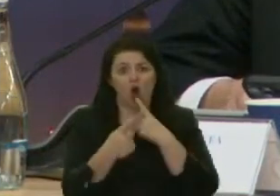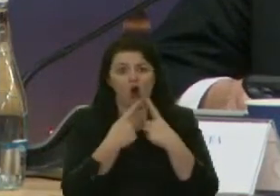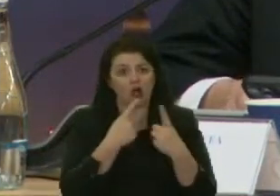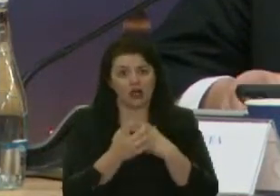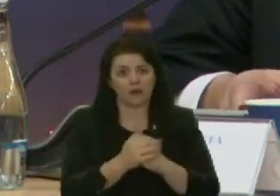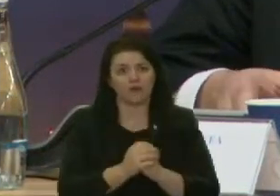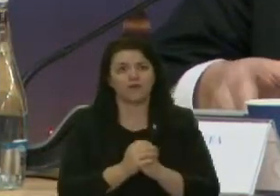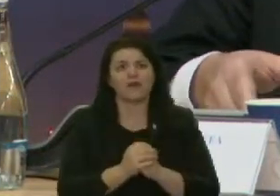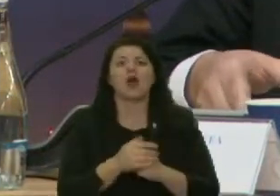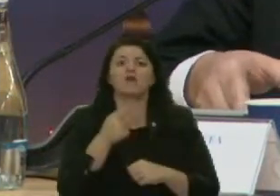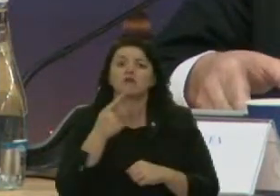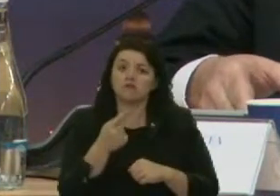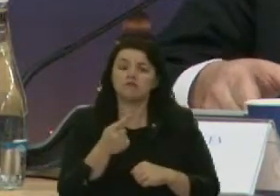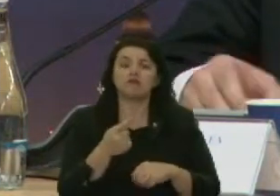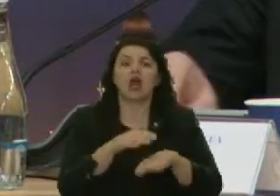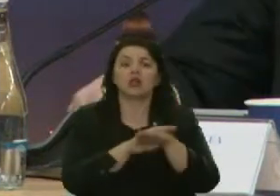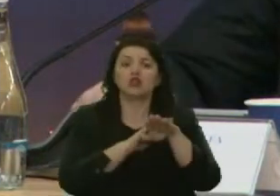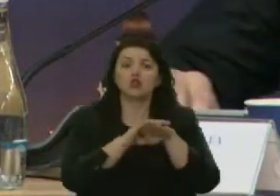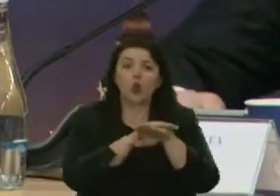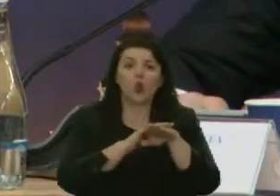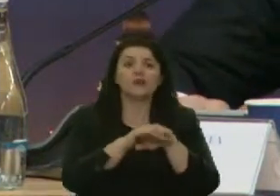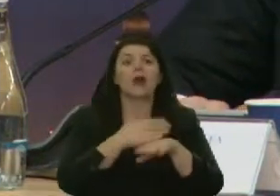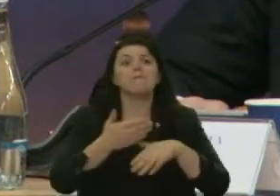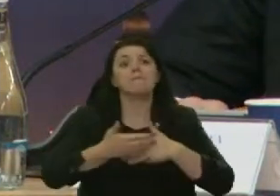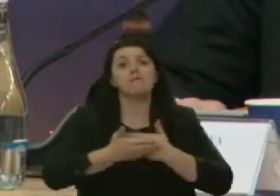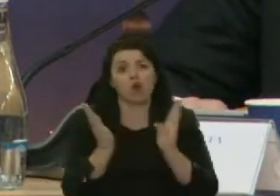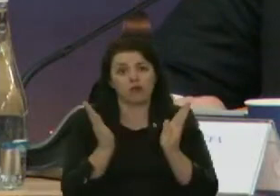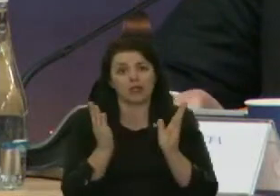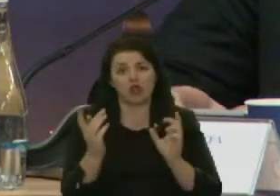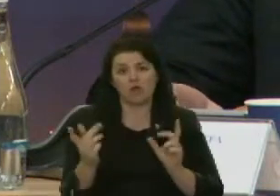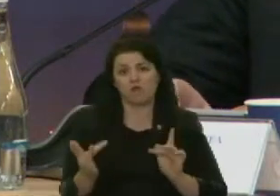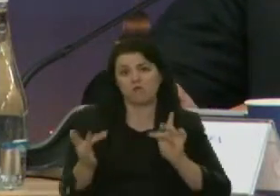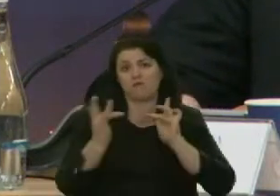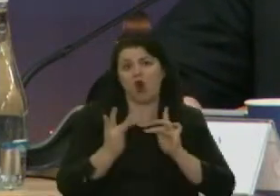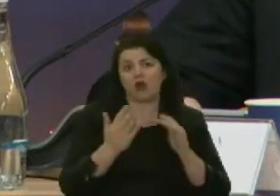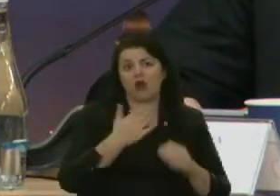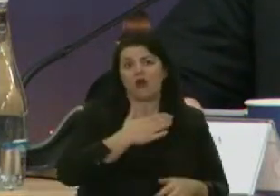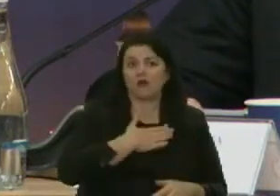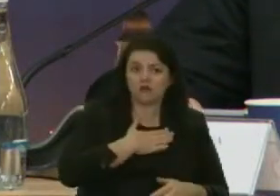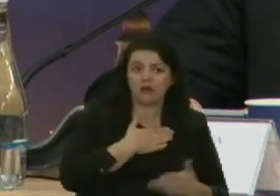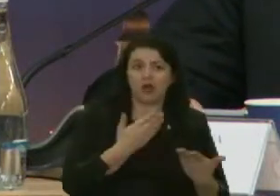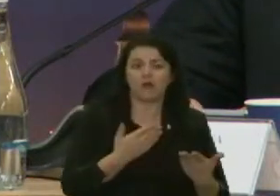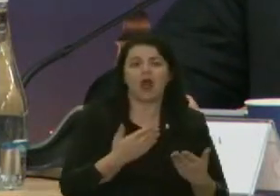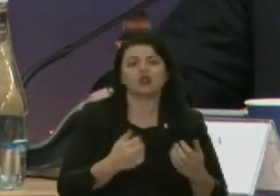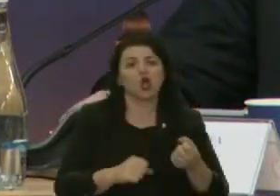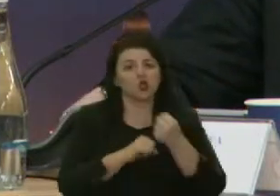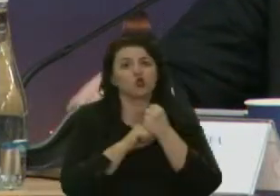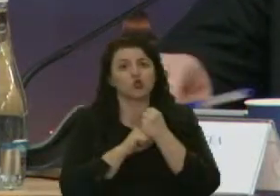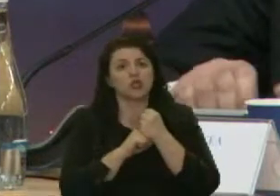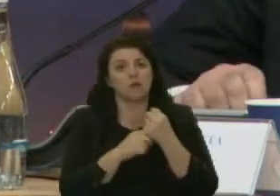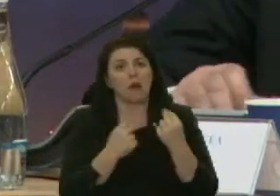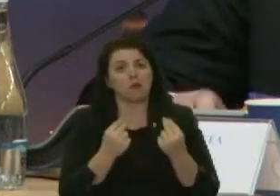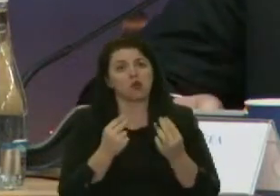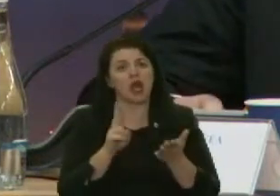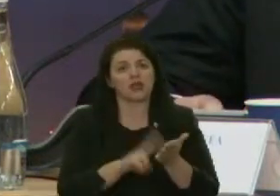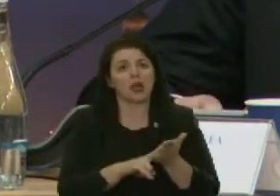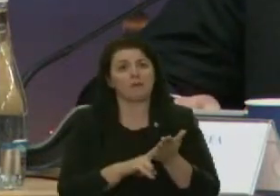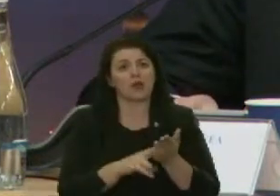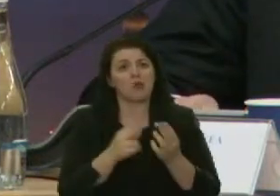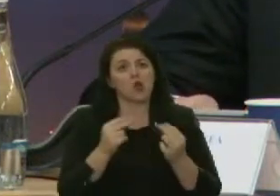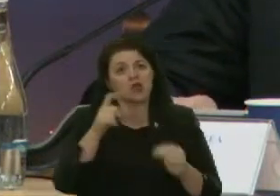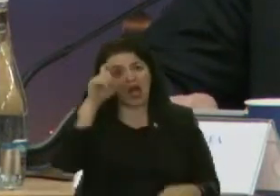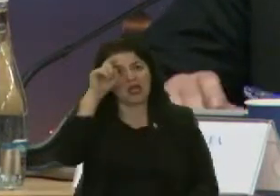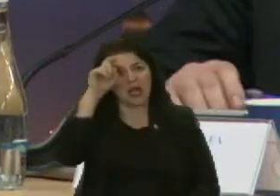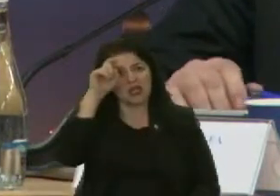nu voi găsi o retractare publică și scuze publice la adresa jignirii a celora care au susținut pe bună dreptate și cu multă bună